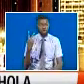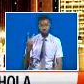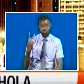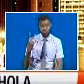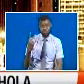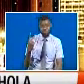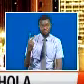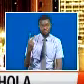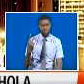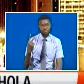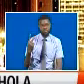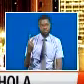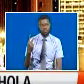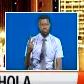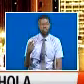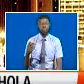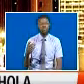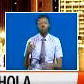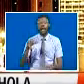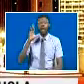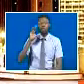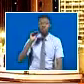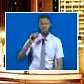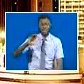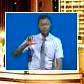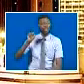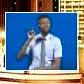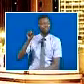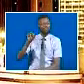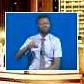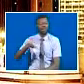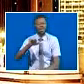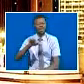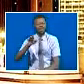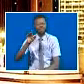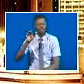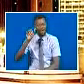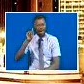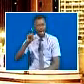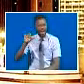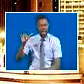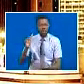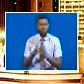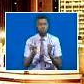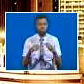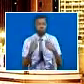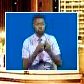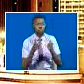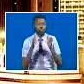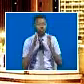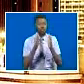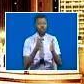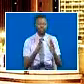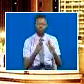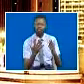mapumziko mafupi, tutakuwa tunakupeleka hadi katika kaunti ya Mombasa ambapo Alimanzo na kikosi kizima wako pale. Leo anaangazia yale ambayo